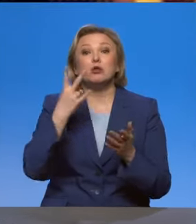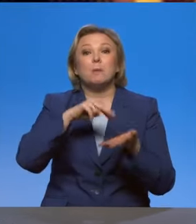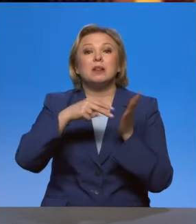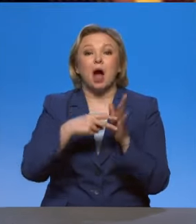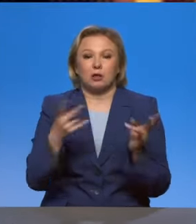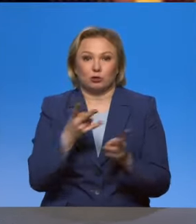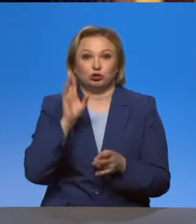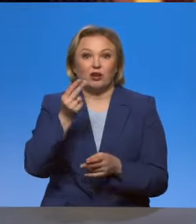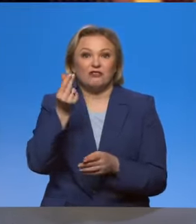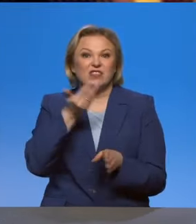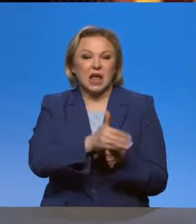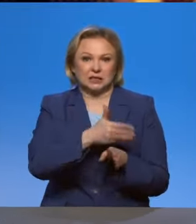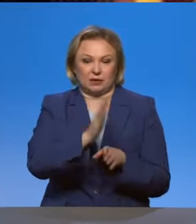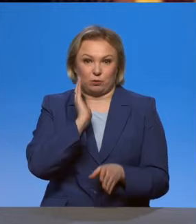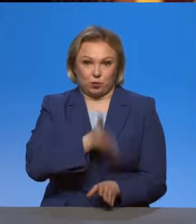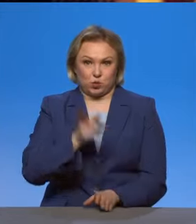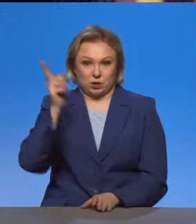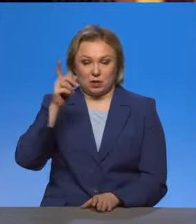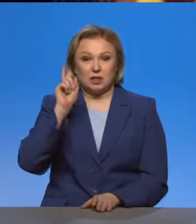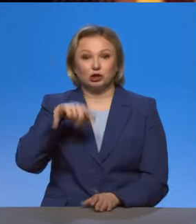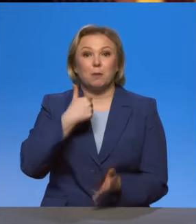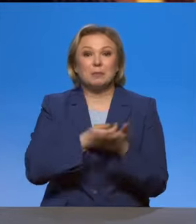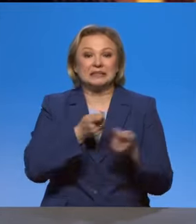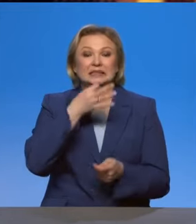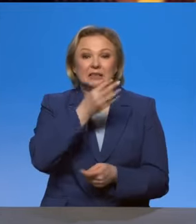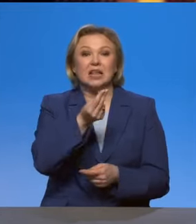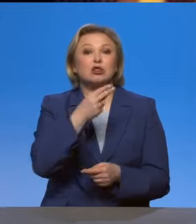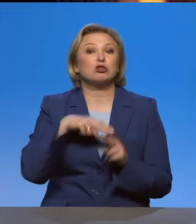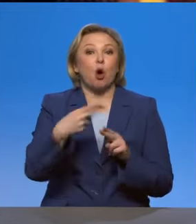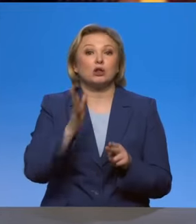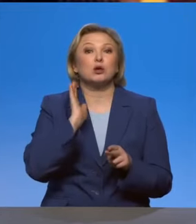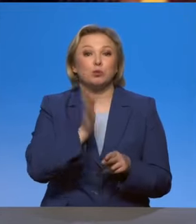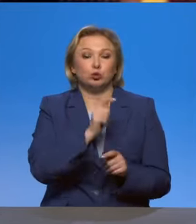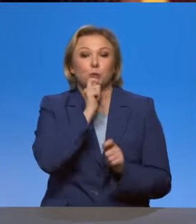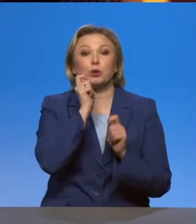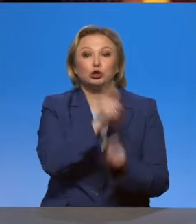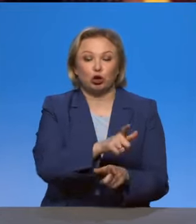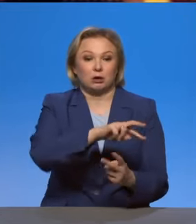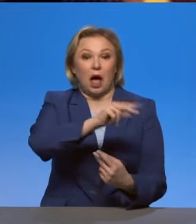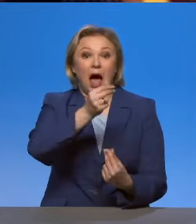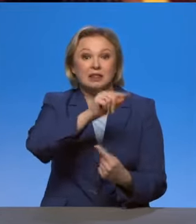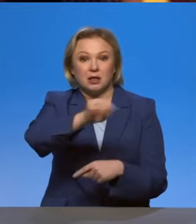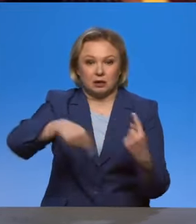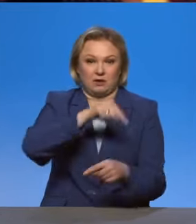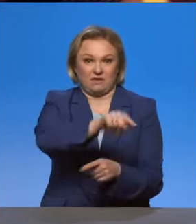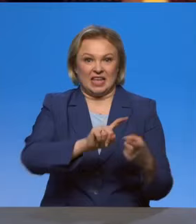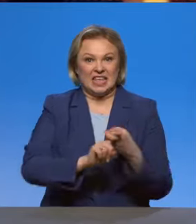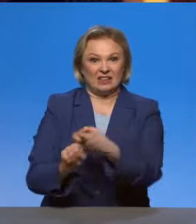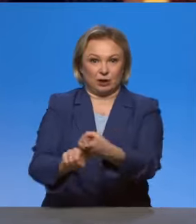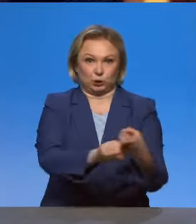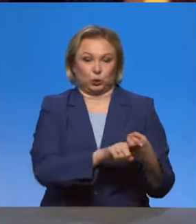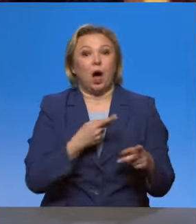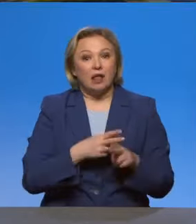Последний президент сказал, будут долги прощать, эти деньги будут обращены в инфраструктуру. Вот где ее будут строить, это важно. Спасибо,